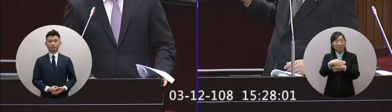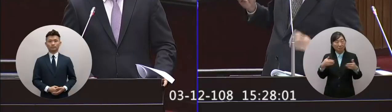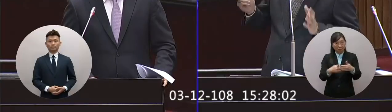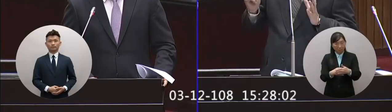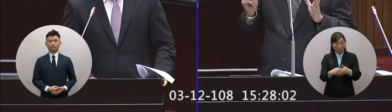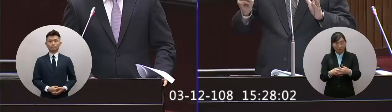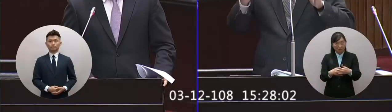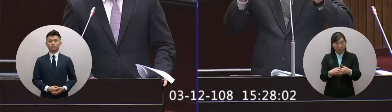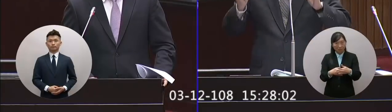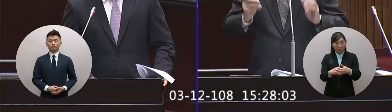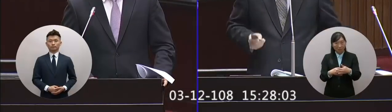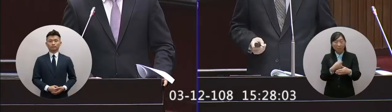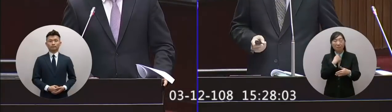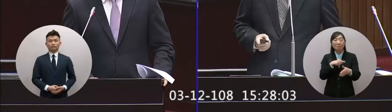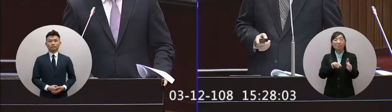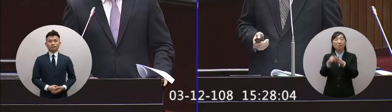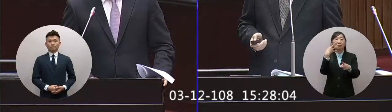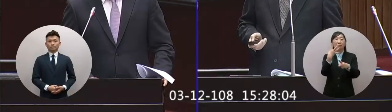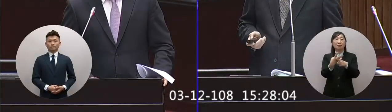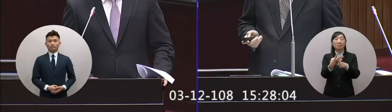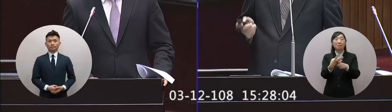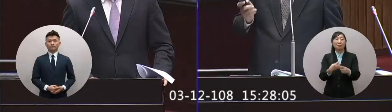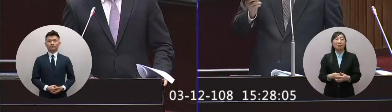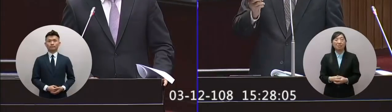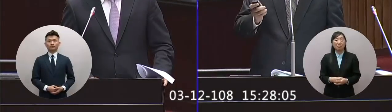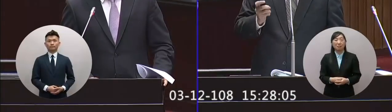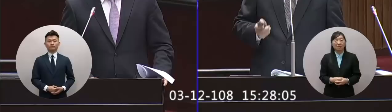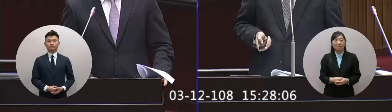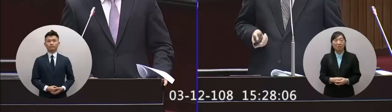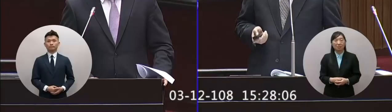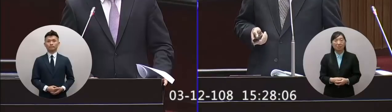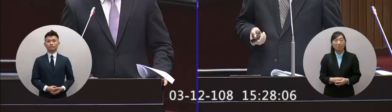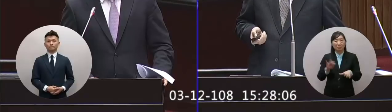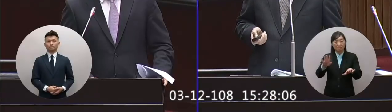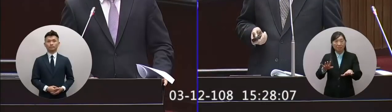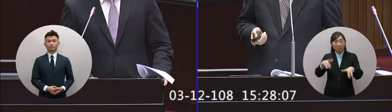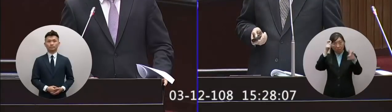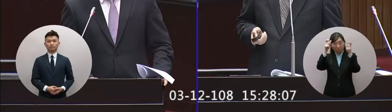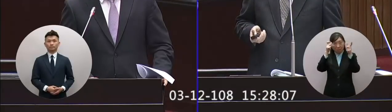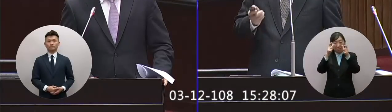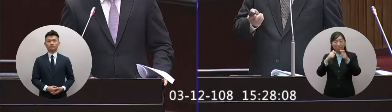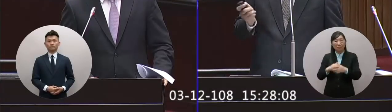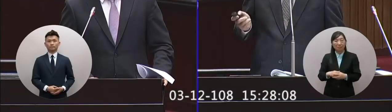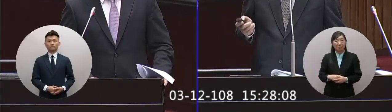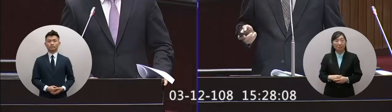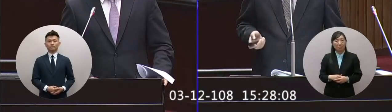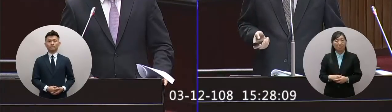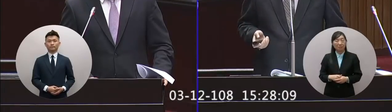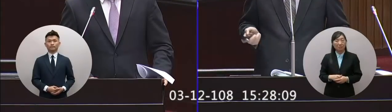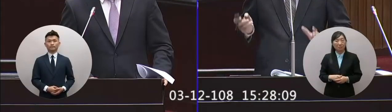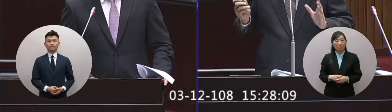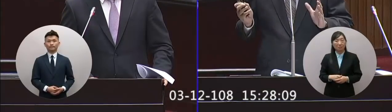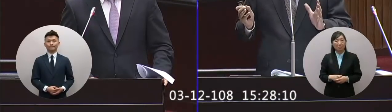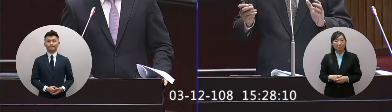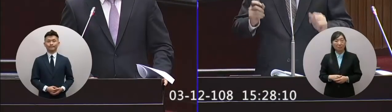还是真正的还是要从专业角度来看。这一次的过年哈、其实是看到的是什